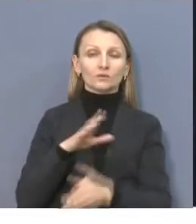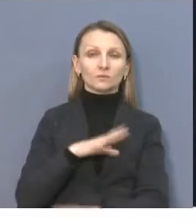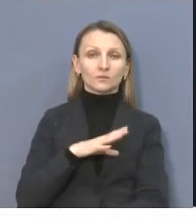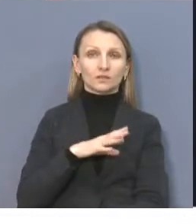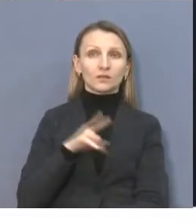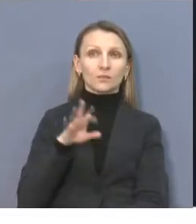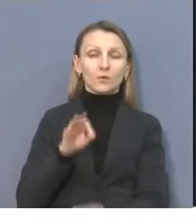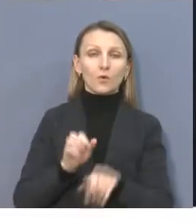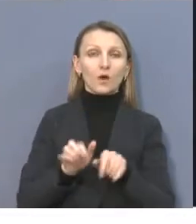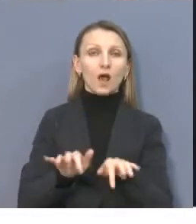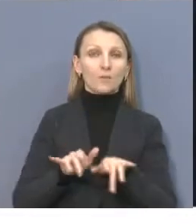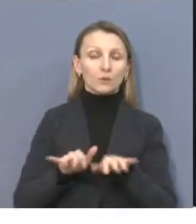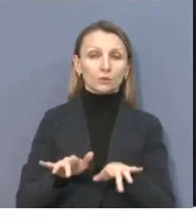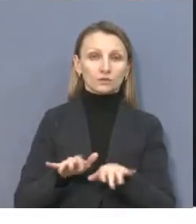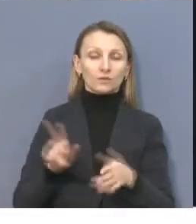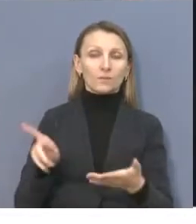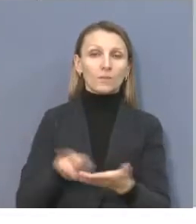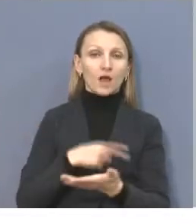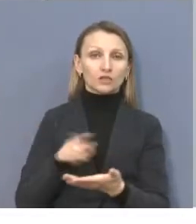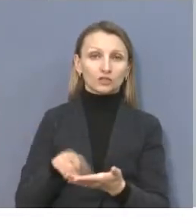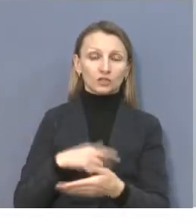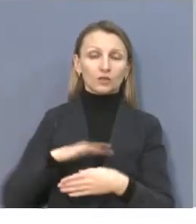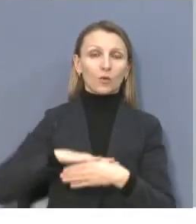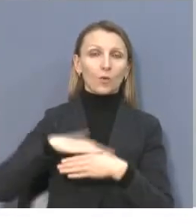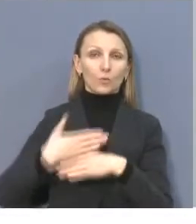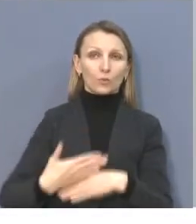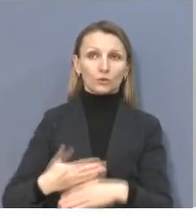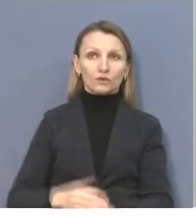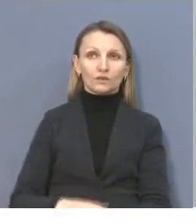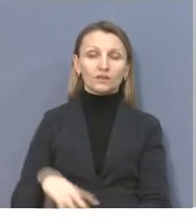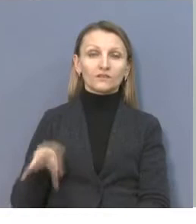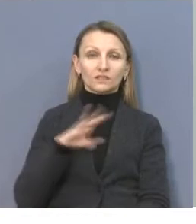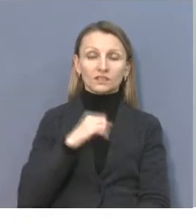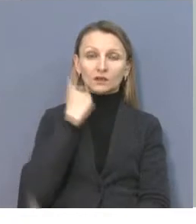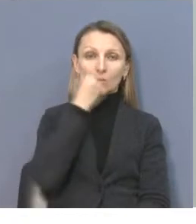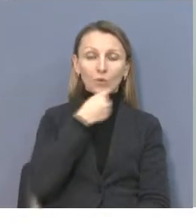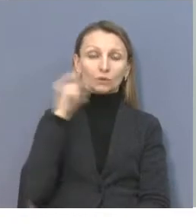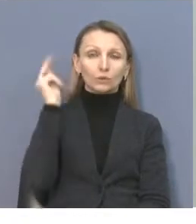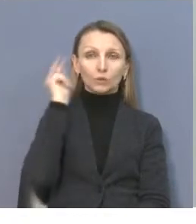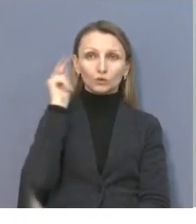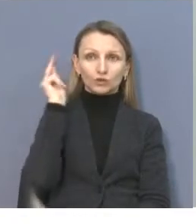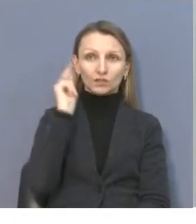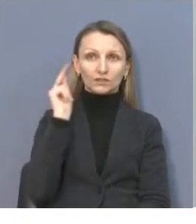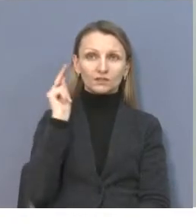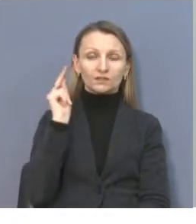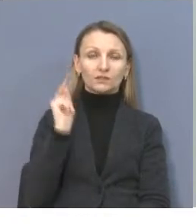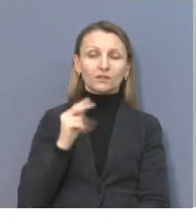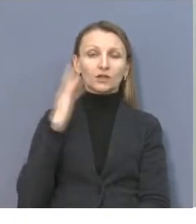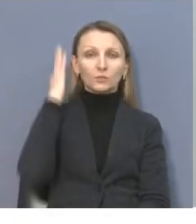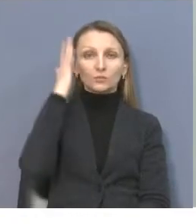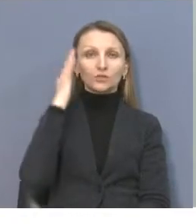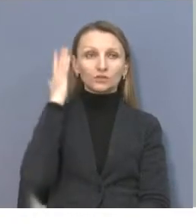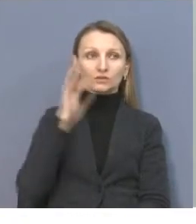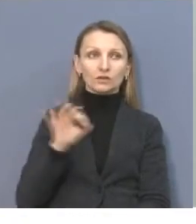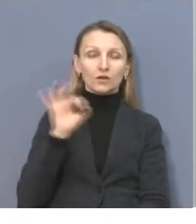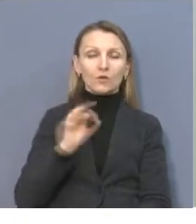компьютерам по технике и планшеты ну все годы уже учились учились здесь из только мечтать 10 на